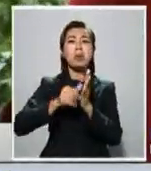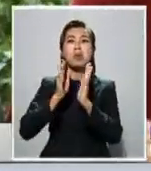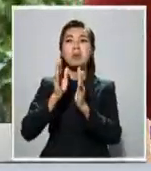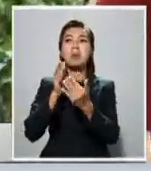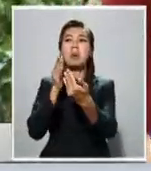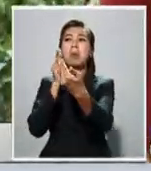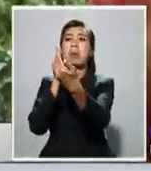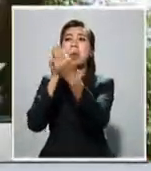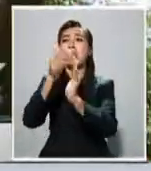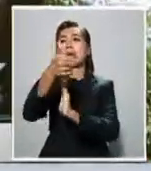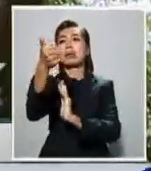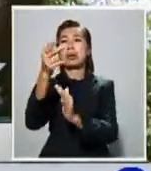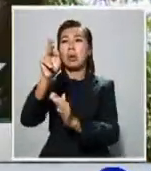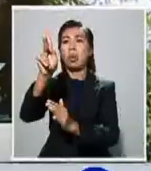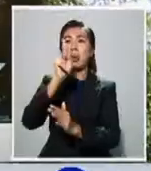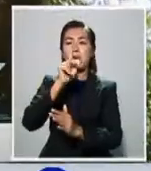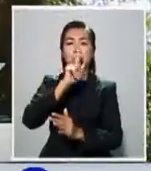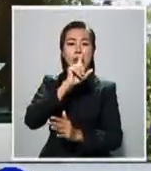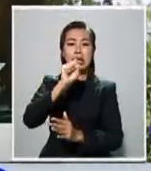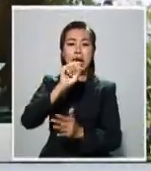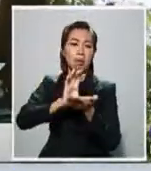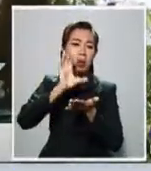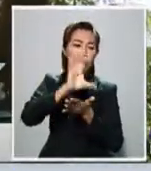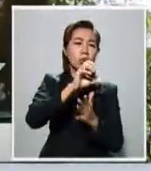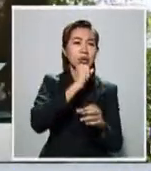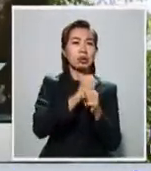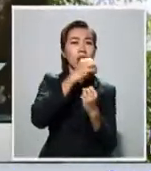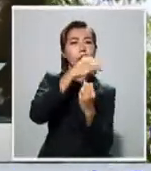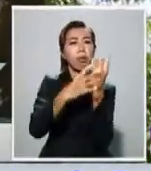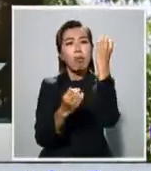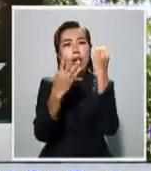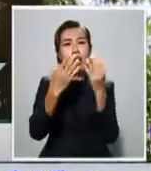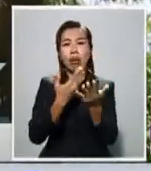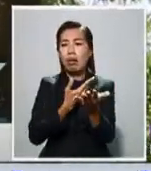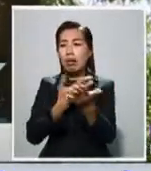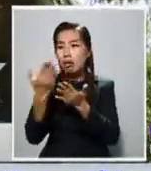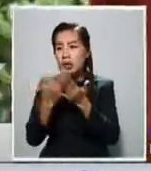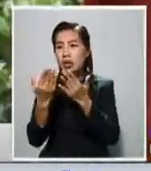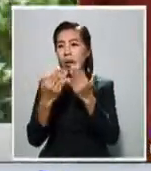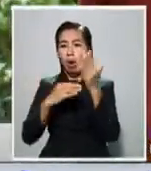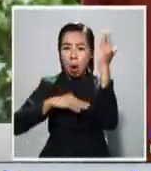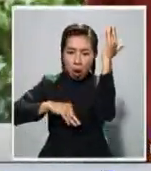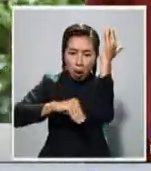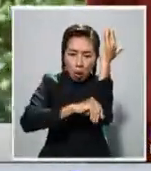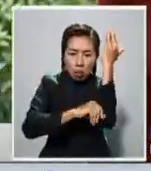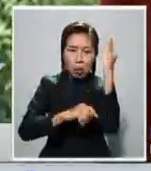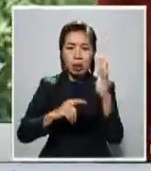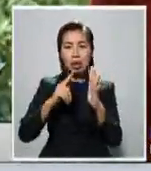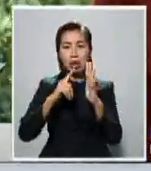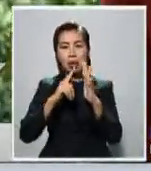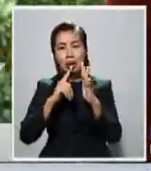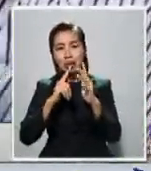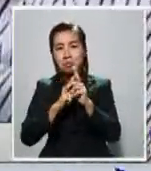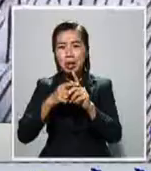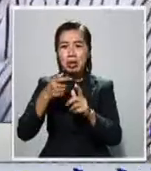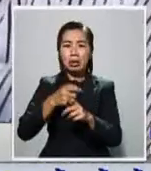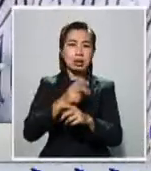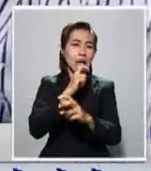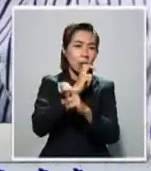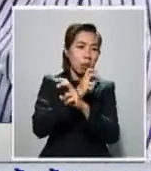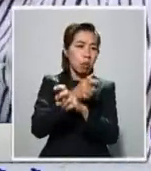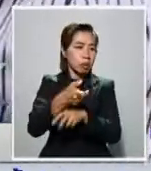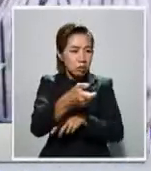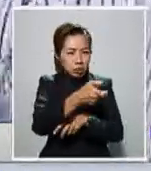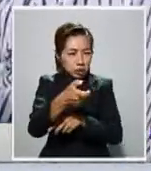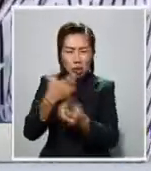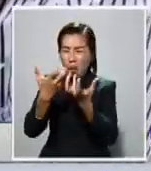สนหนึ่งเอามาทำอะไรอ่ะพี ่มาลงทุนสวนซื้อปุ๋ยซื้อยาซื้อเครื่องอุปกรณ ์โ อ้แ